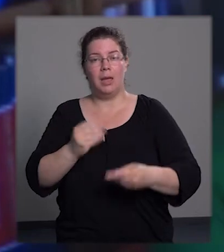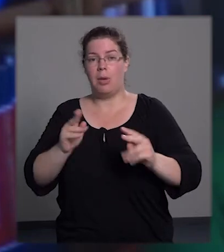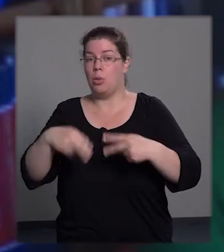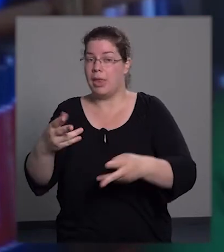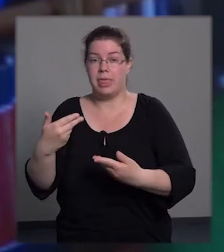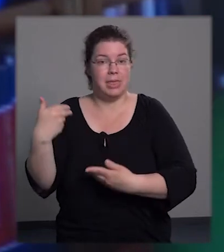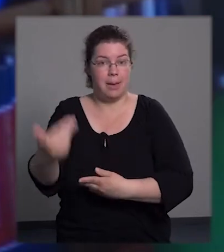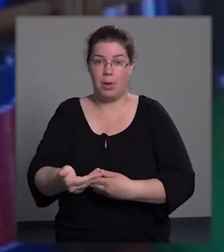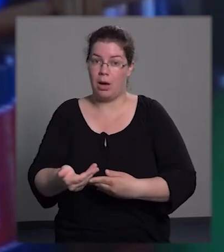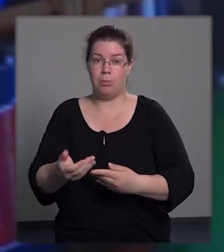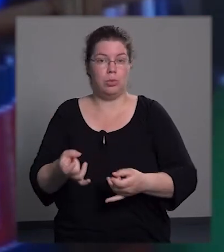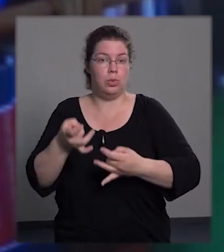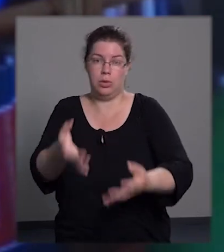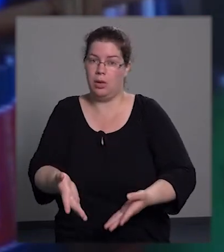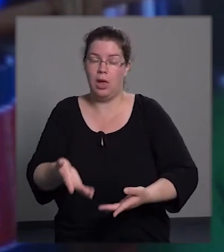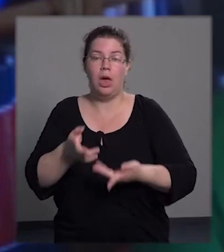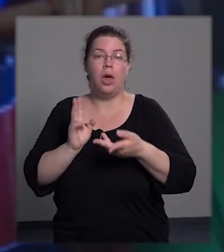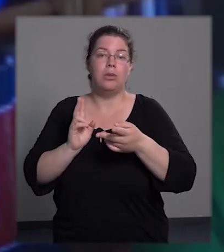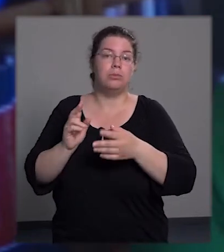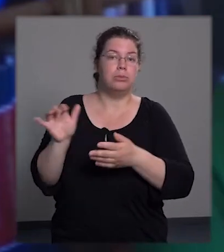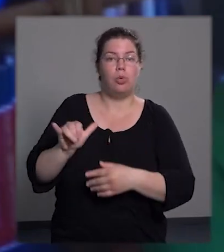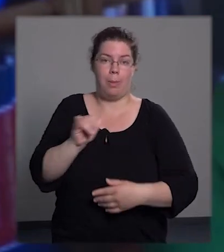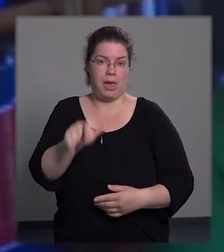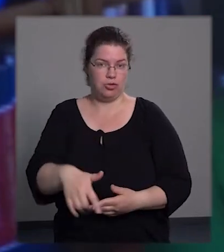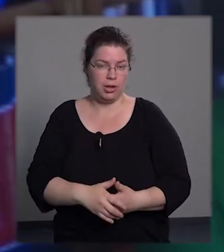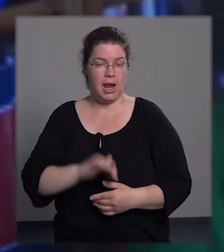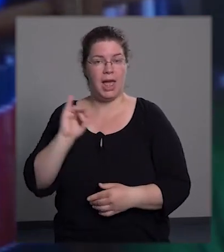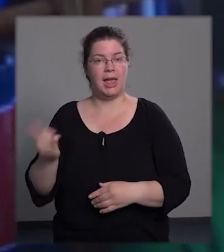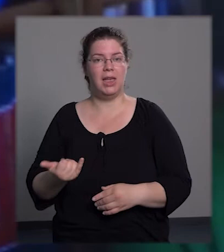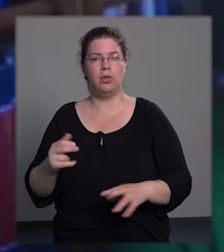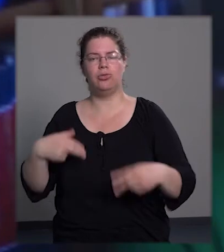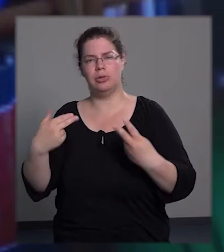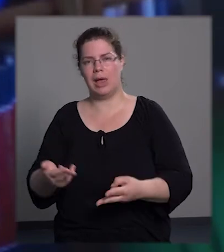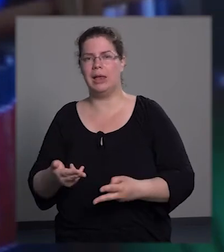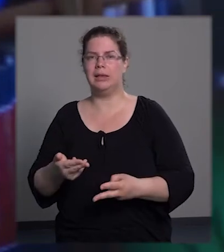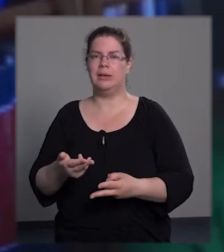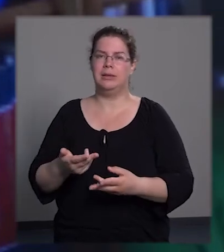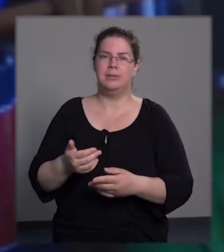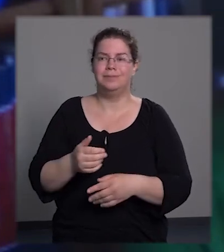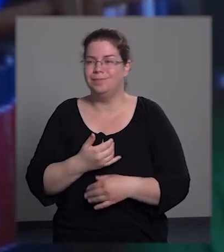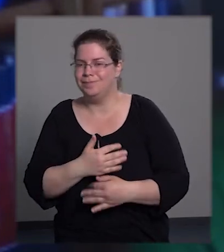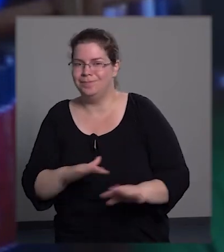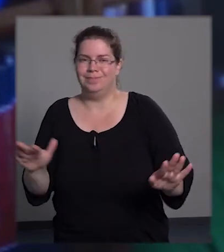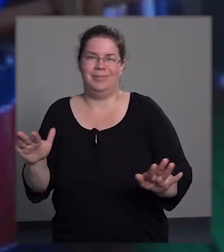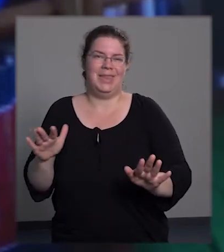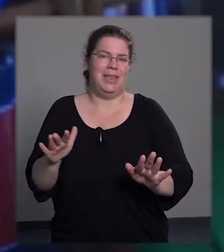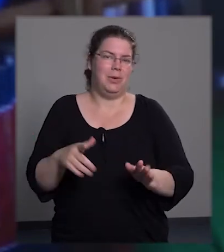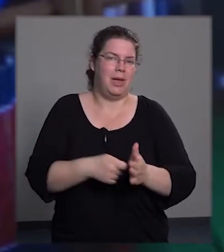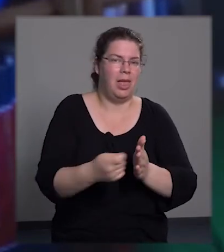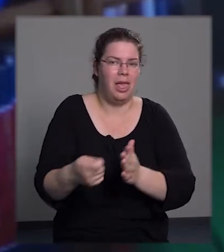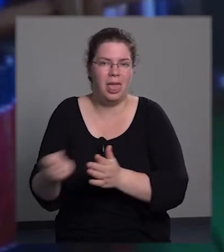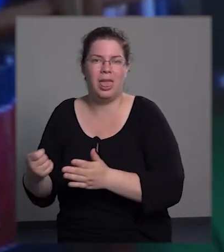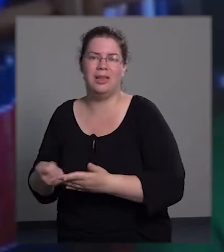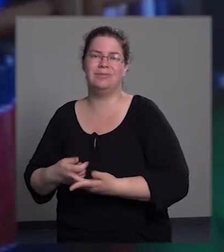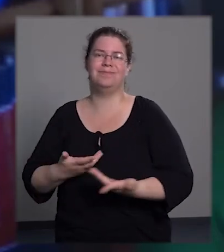kapott koncessziót Budapestre, és akkor váltani kellett. Mindenüket elárverezték, tehát